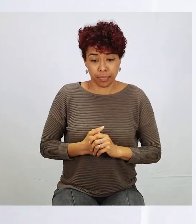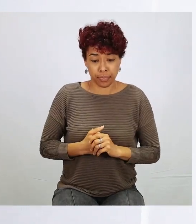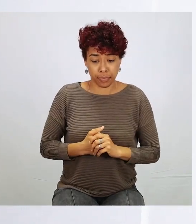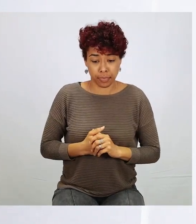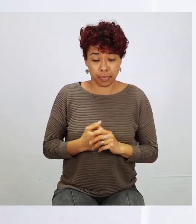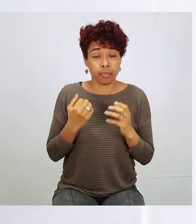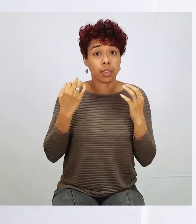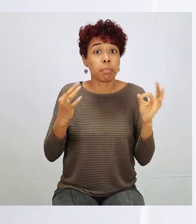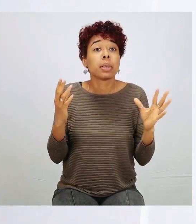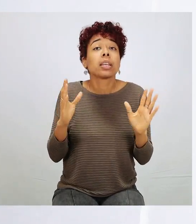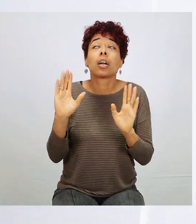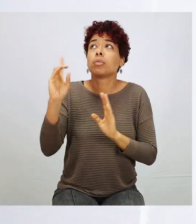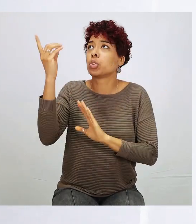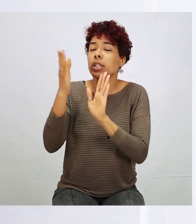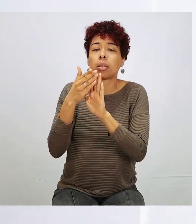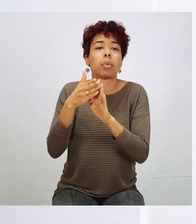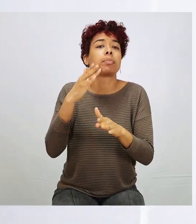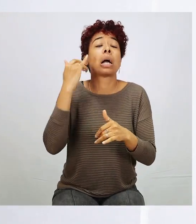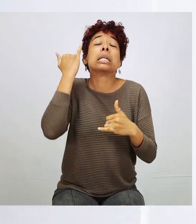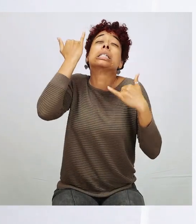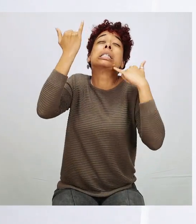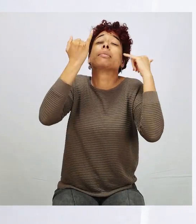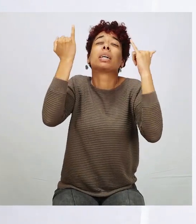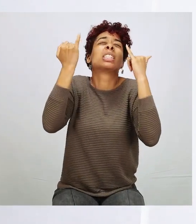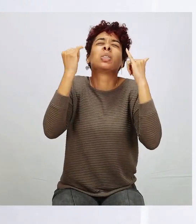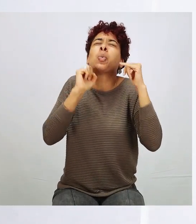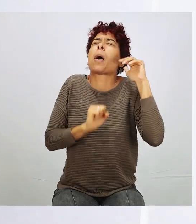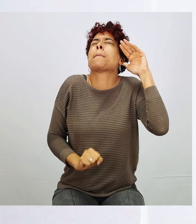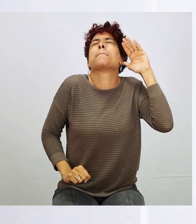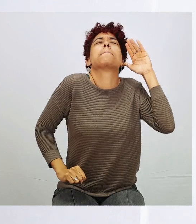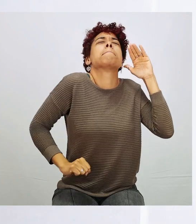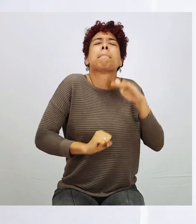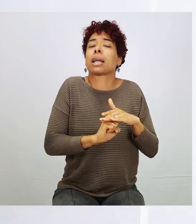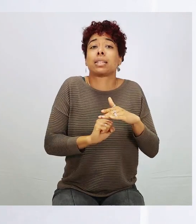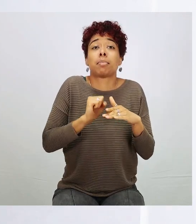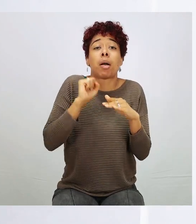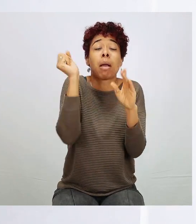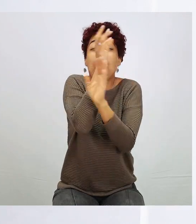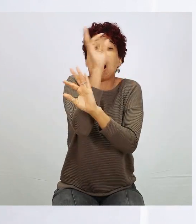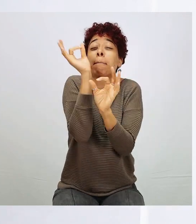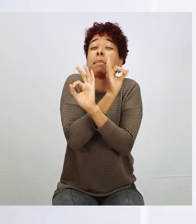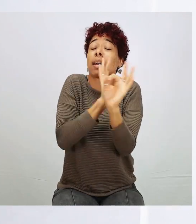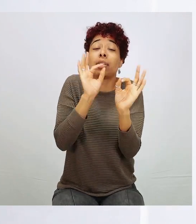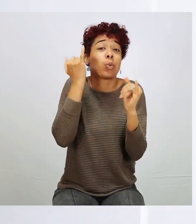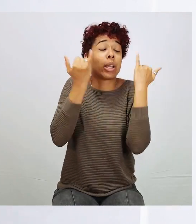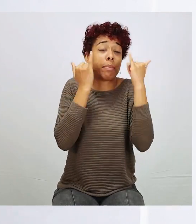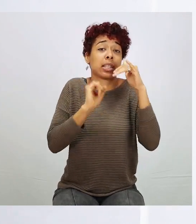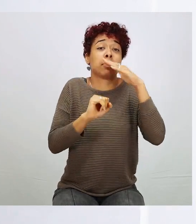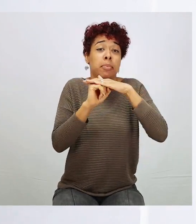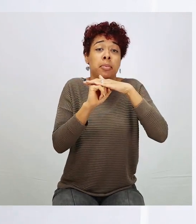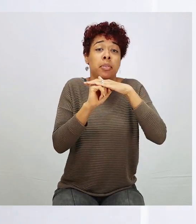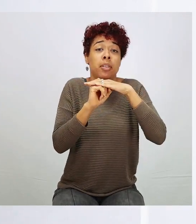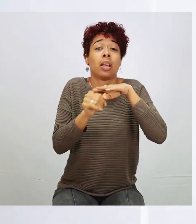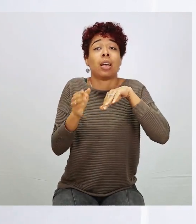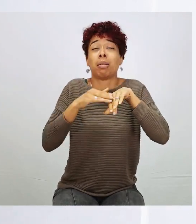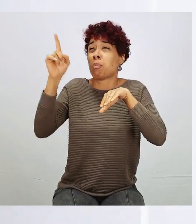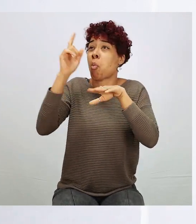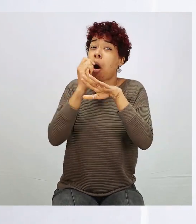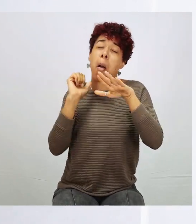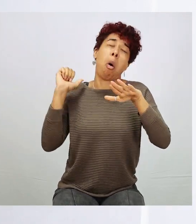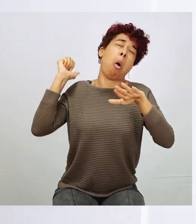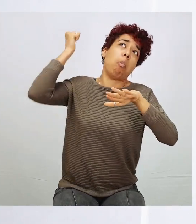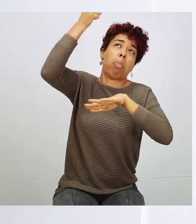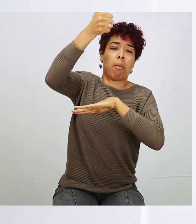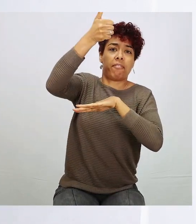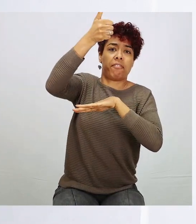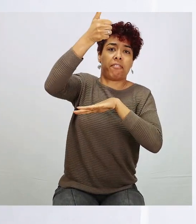C'est comme si Dieu est en train de te dire, imagine-toi l'extrême, le plus merveilleux que tu peux concevoir d'un plan. Moi, je suis largement au-dessus de